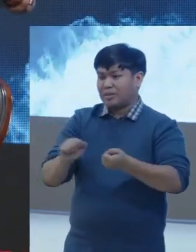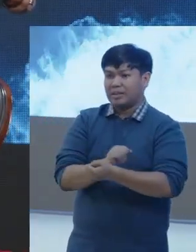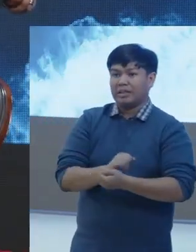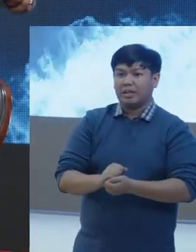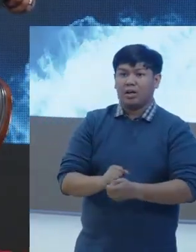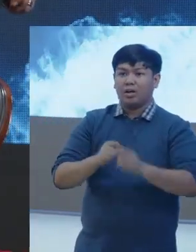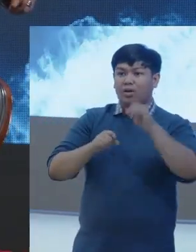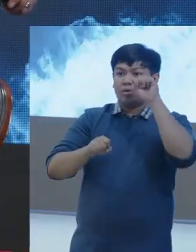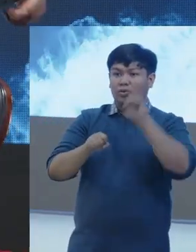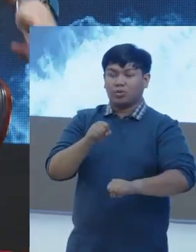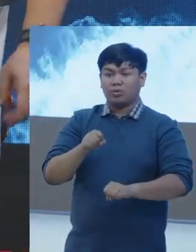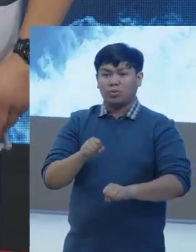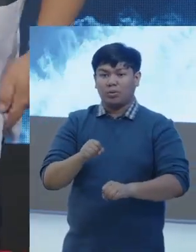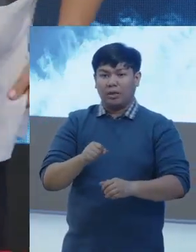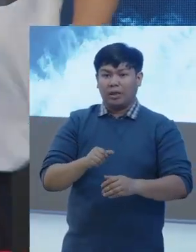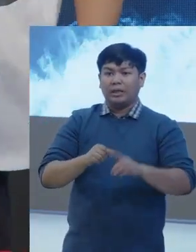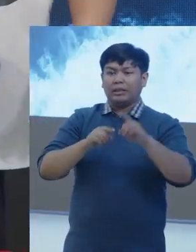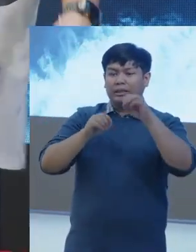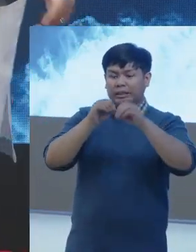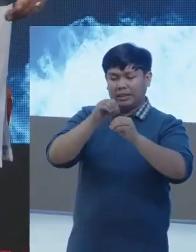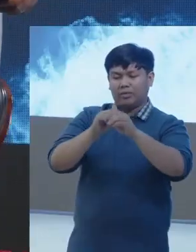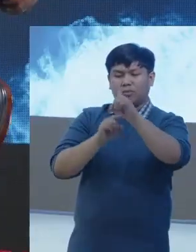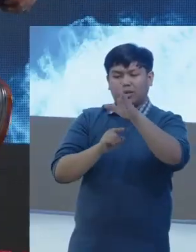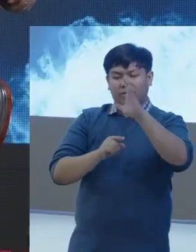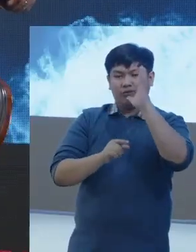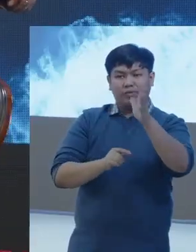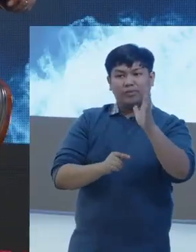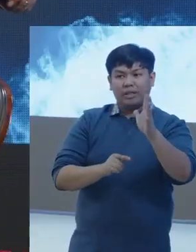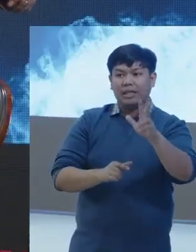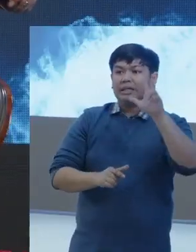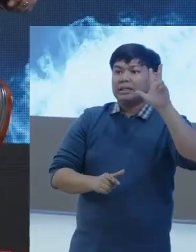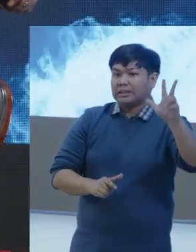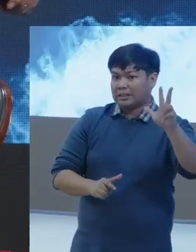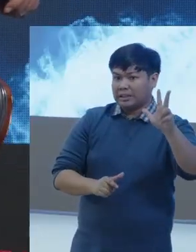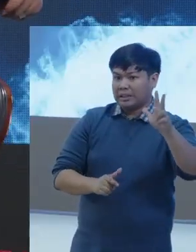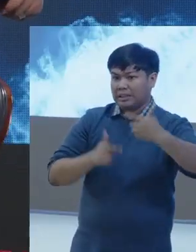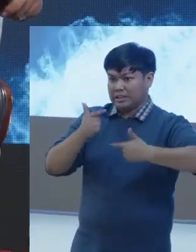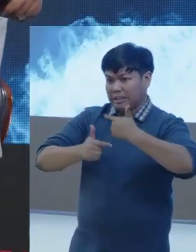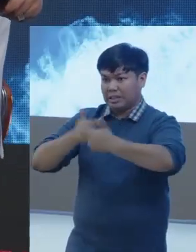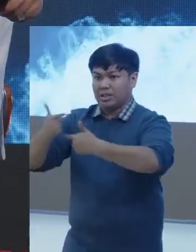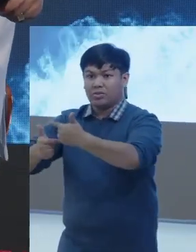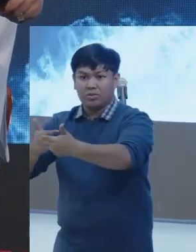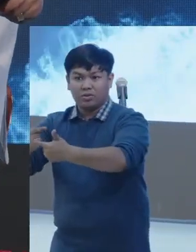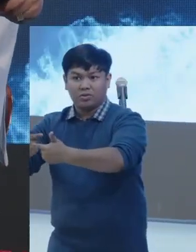yung generation na yon sa loob ng 150 years, at least 3 generations,